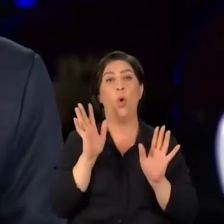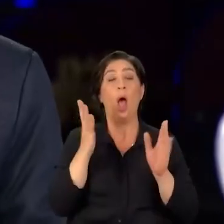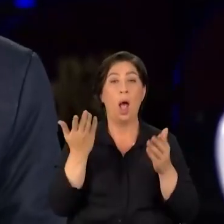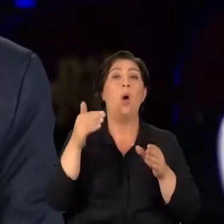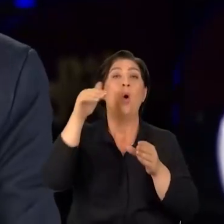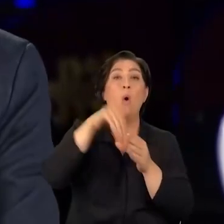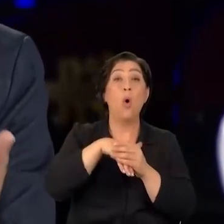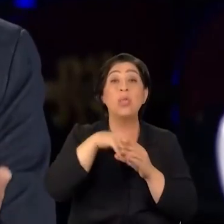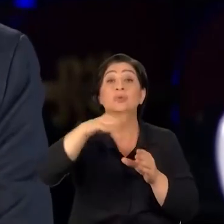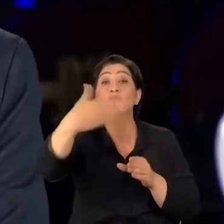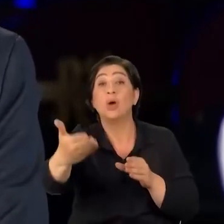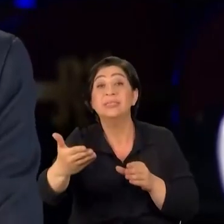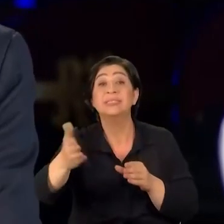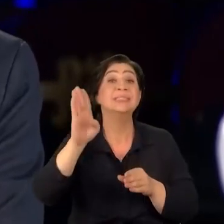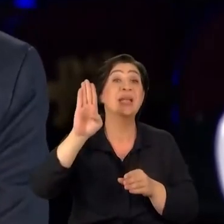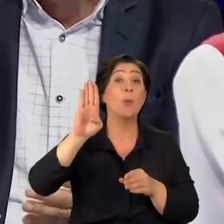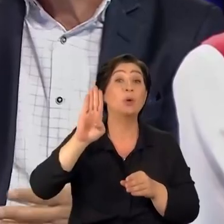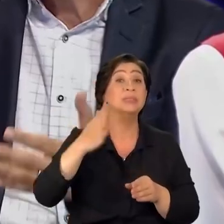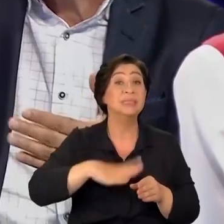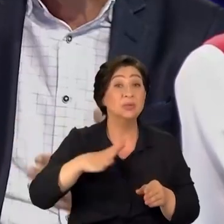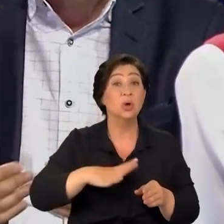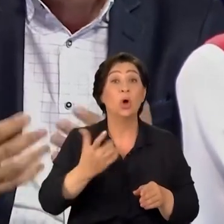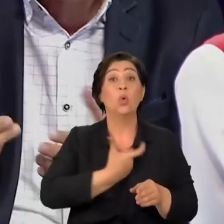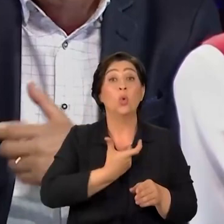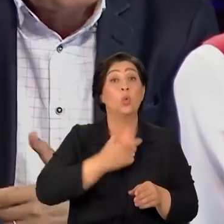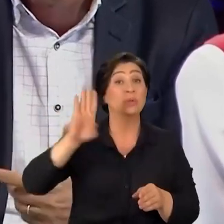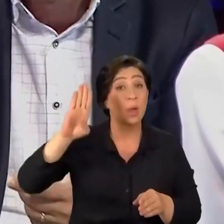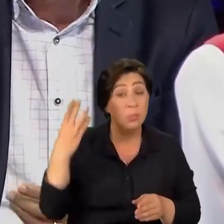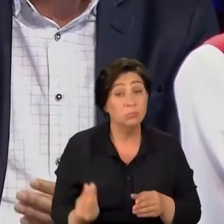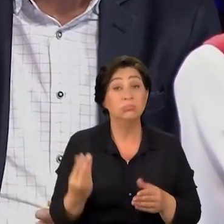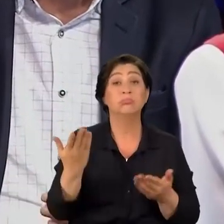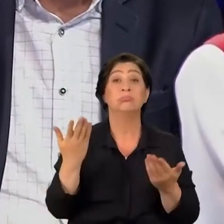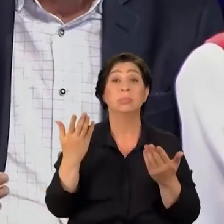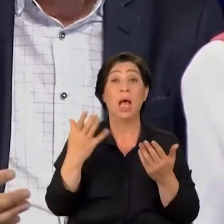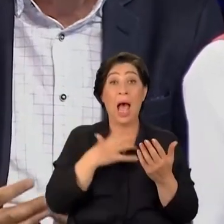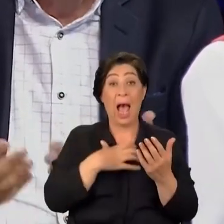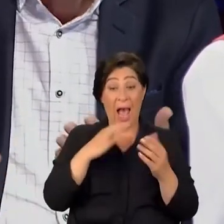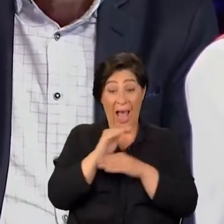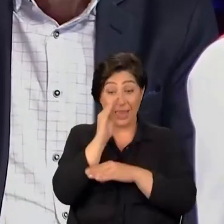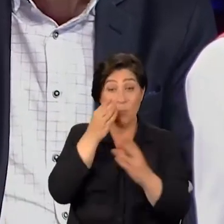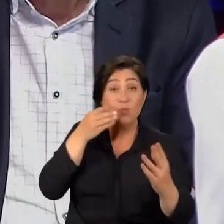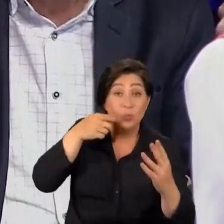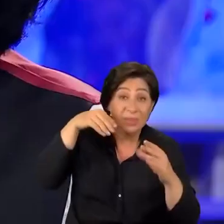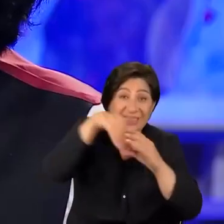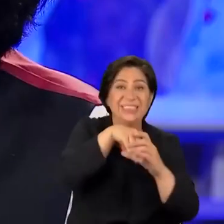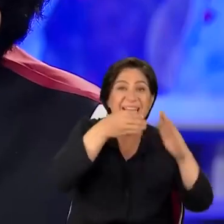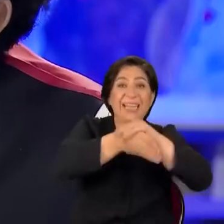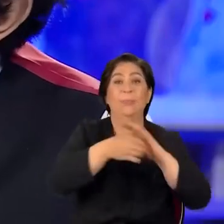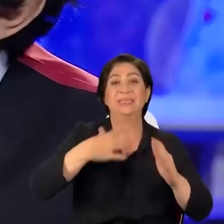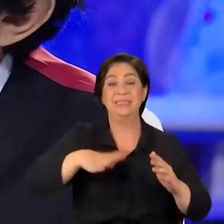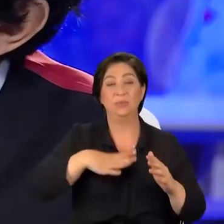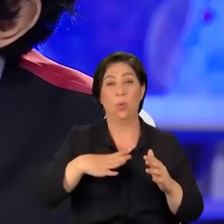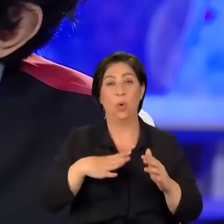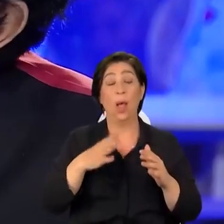ve ötesi... Demokrasi talep ediyor. Tabii. Adalet talep ediyor. Hayatı müdahale etmek istiyor. Ama hayatı müdahil olmak istiyor. Bir partide de